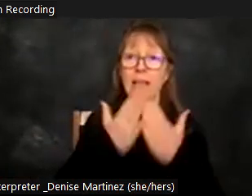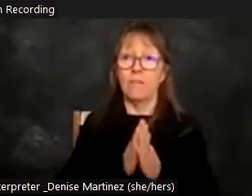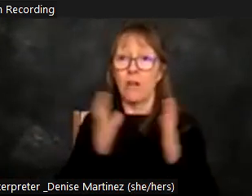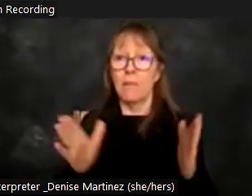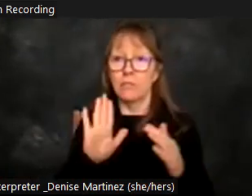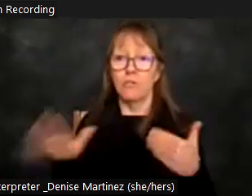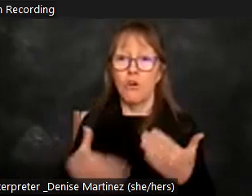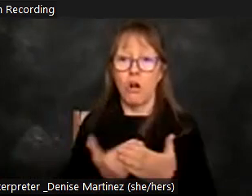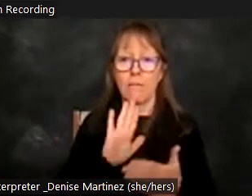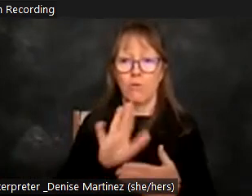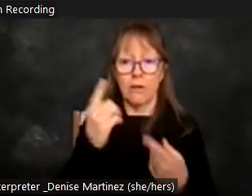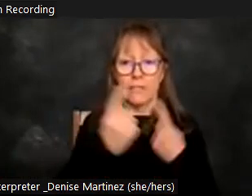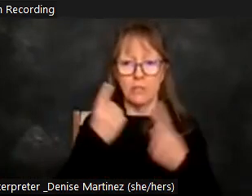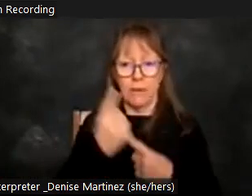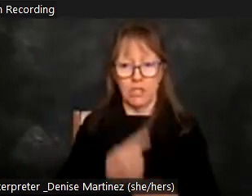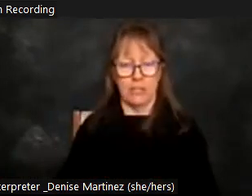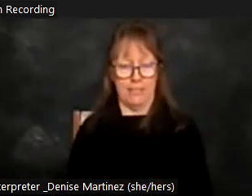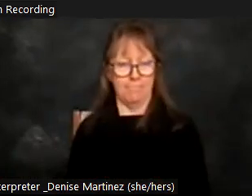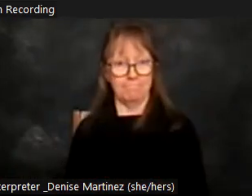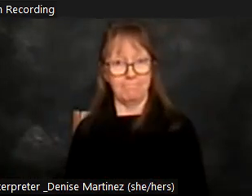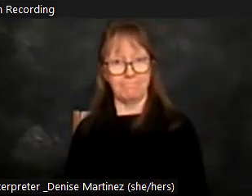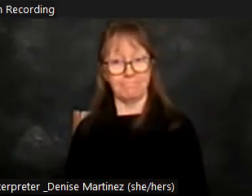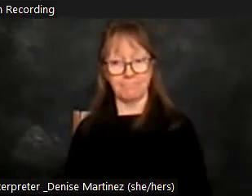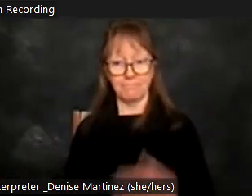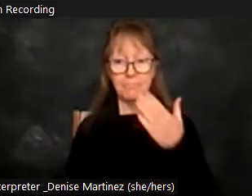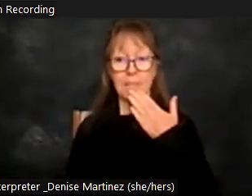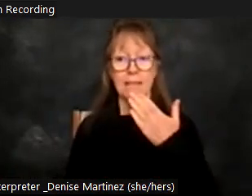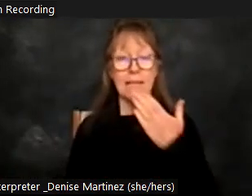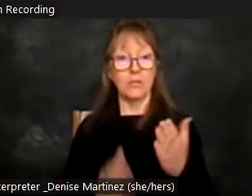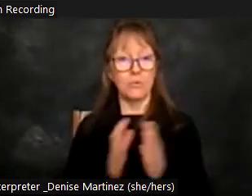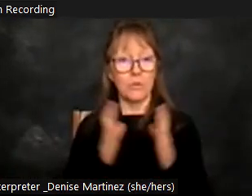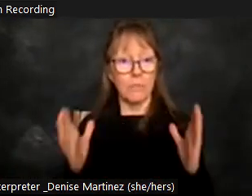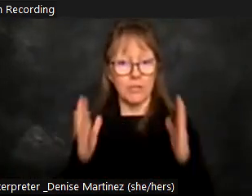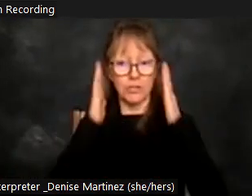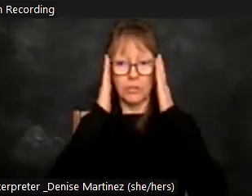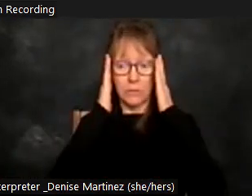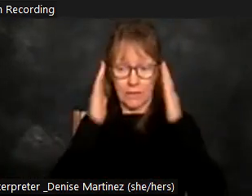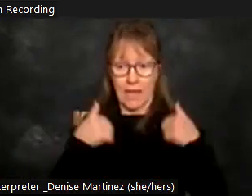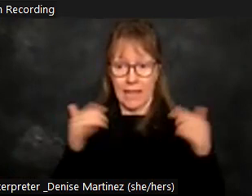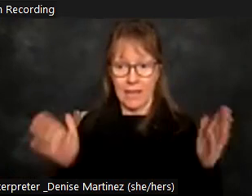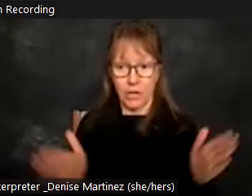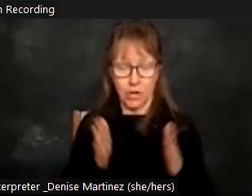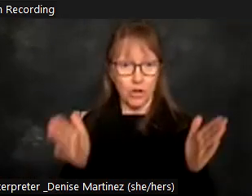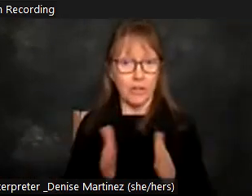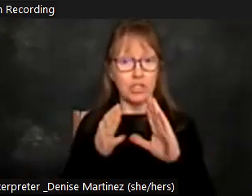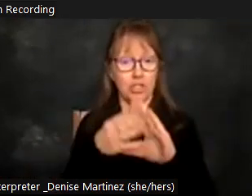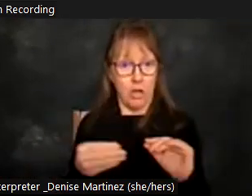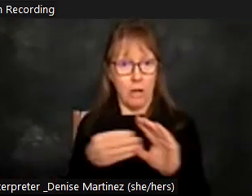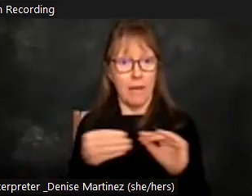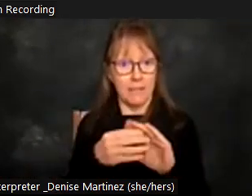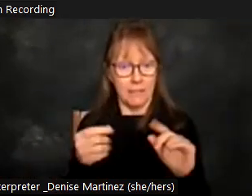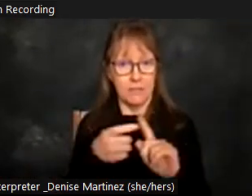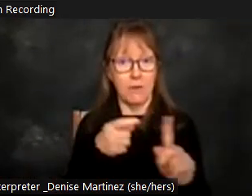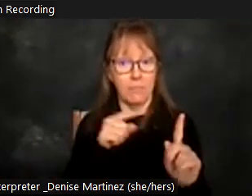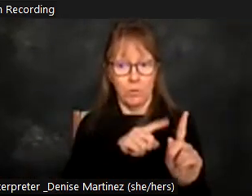consideration. merci pour considération. Thank you so much, Mr. Zidek. I heard Merci Zedek. comments, Autant de commentaires from you